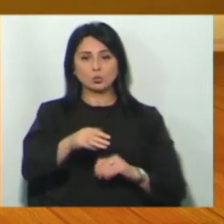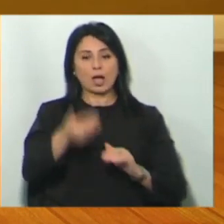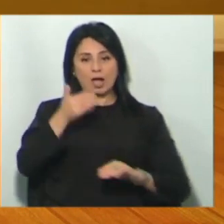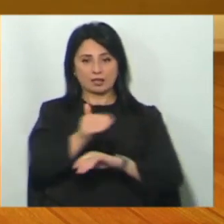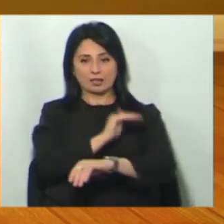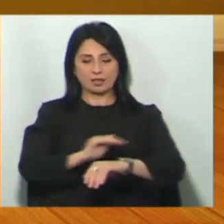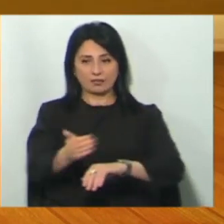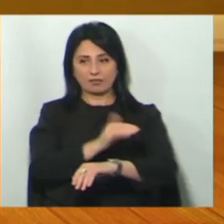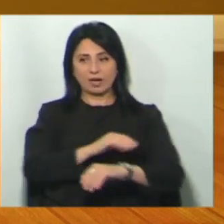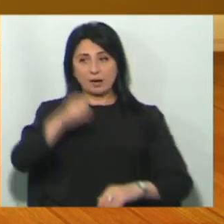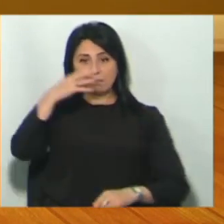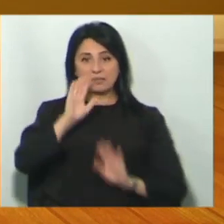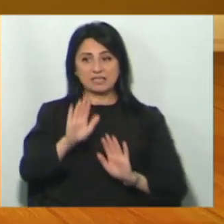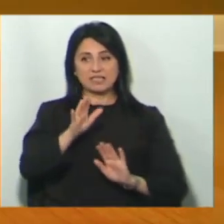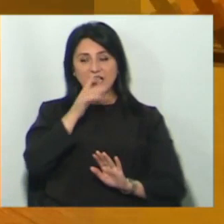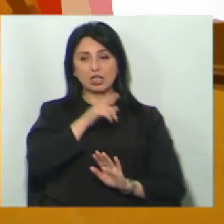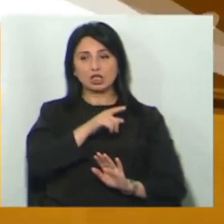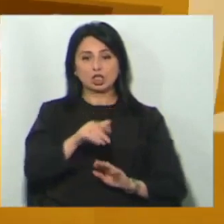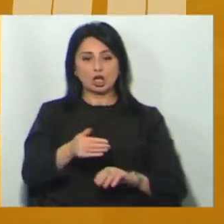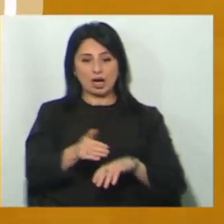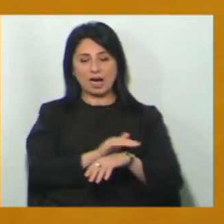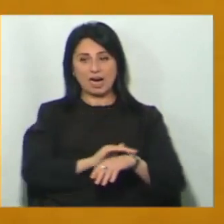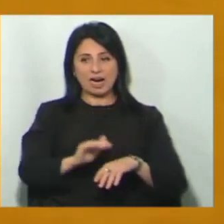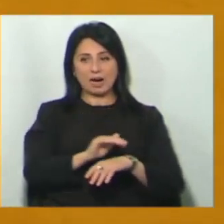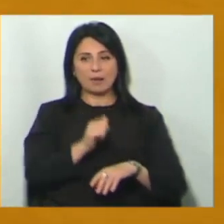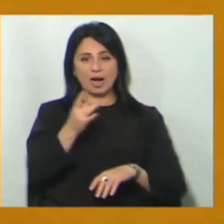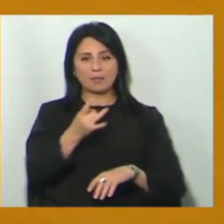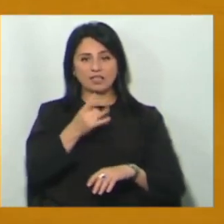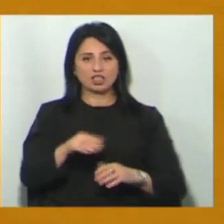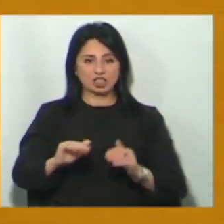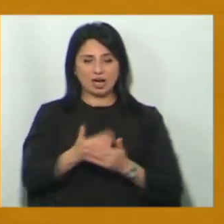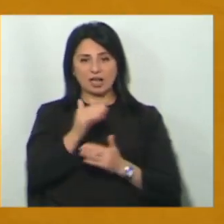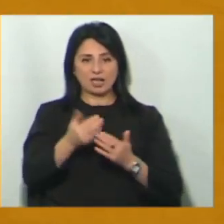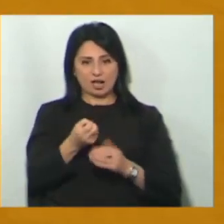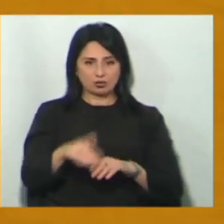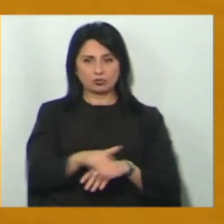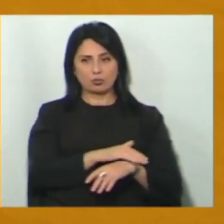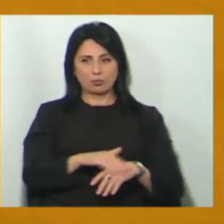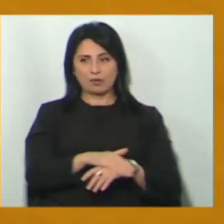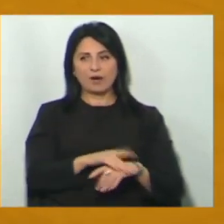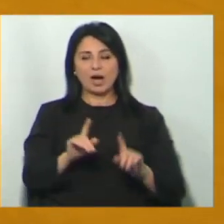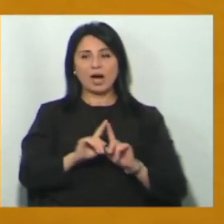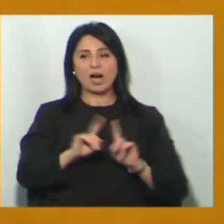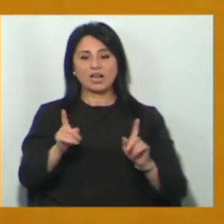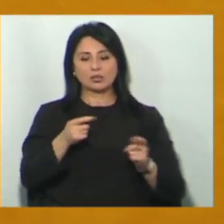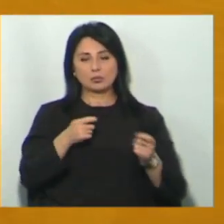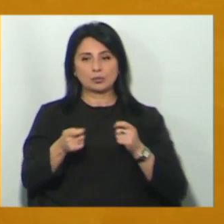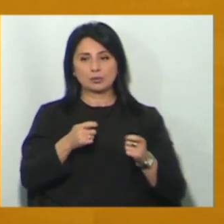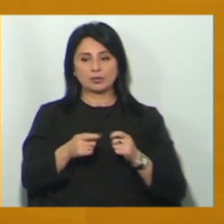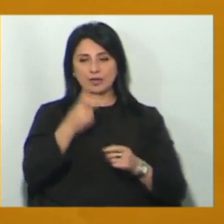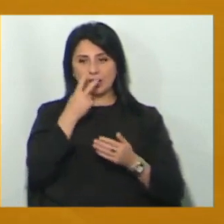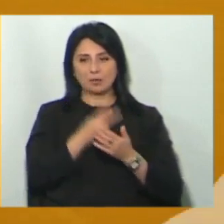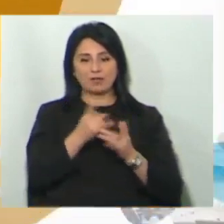ადრე მზეზე ყოფნის პერიოდში კრემის ფენა რამდენჯერმე განაახლეთ განსაკუთრებული სიფრთხილე